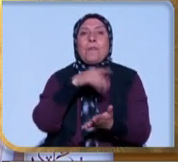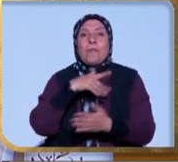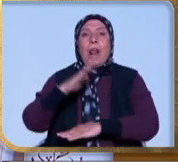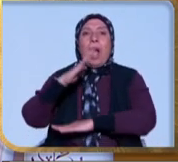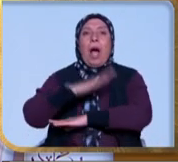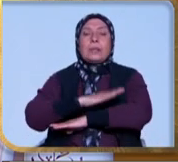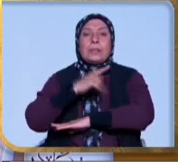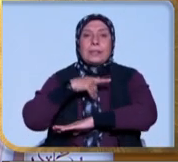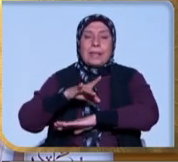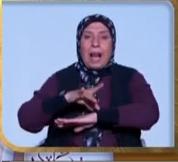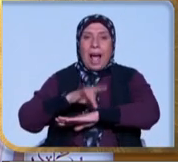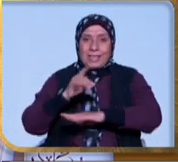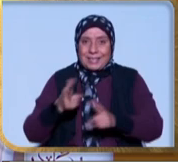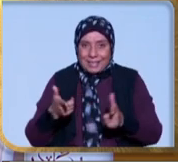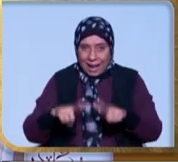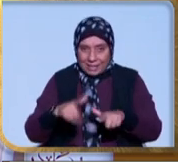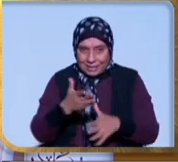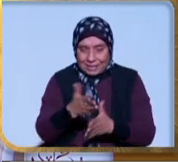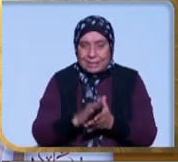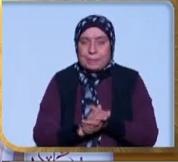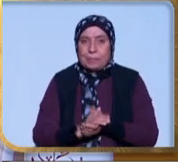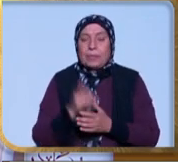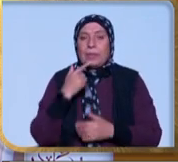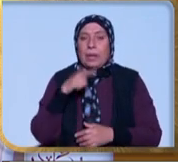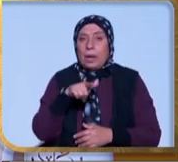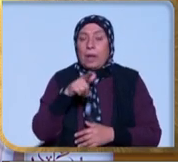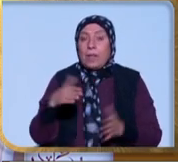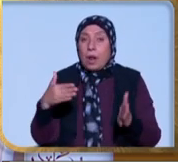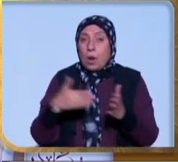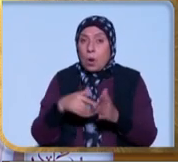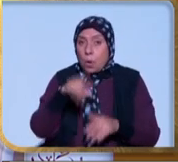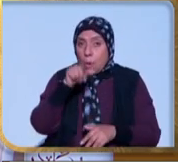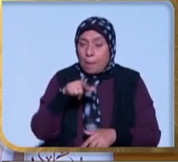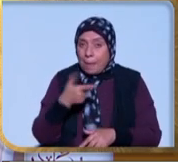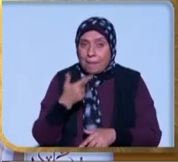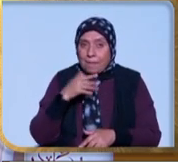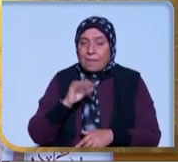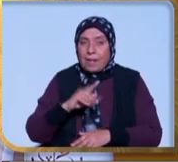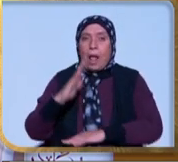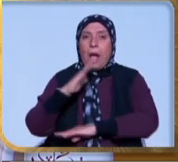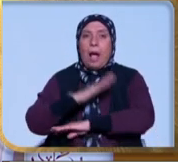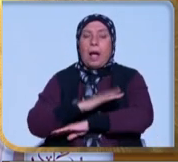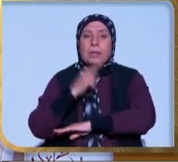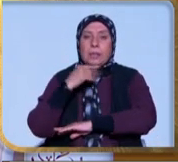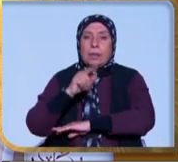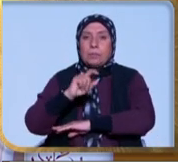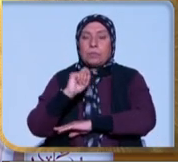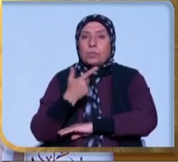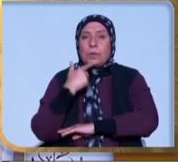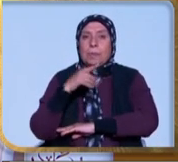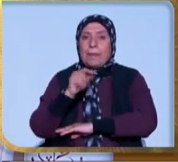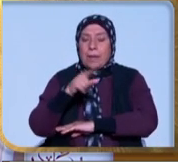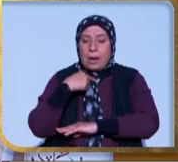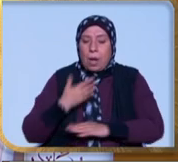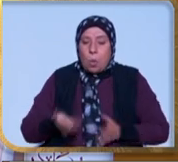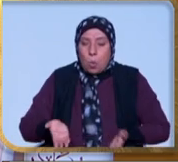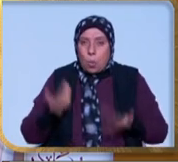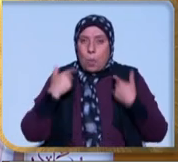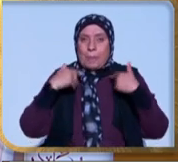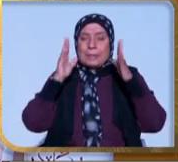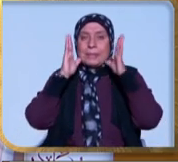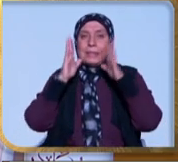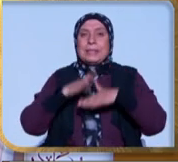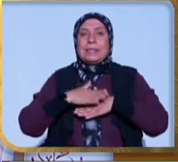الحكيم. فبالتالي يبقى نهايه اليوم بتاعنا مكتوب فيها ان احنا من المقيمي الصلاه،